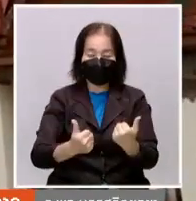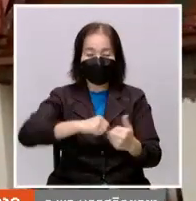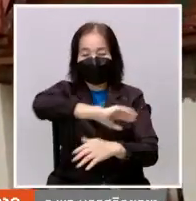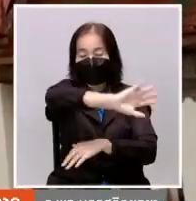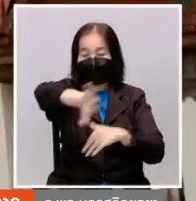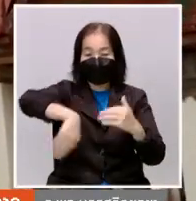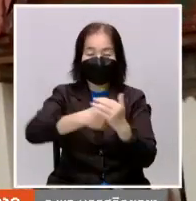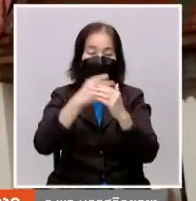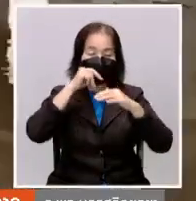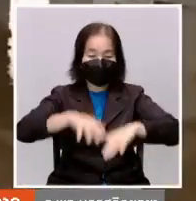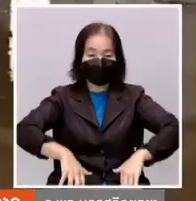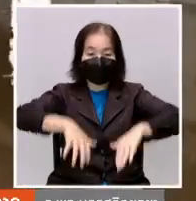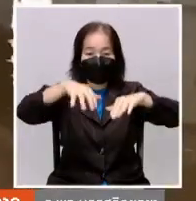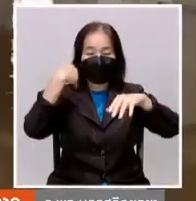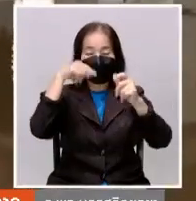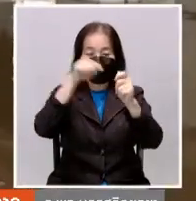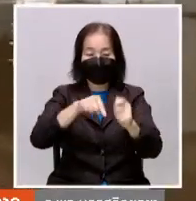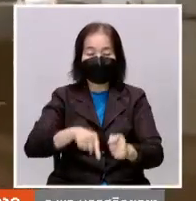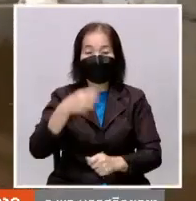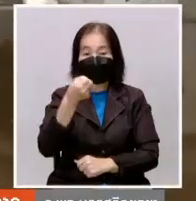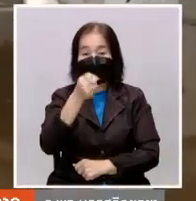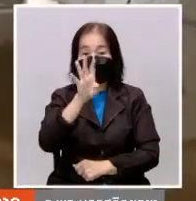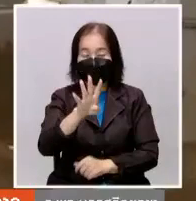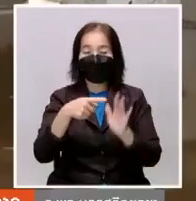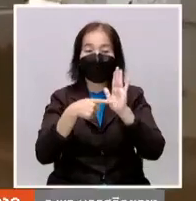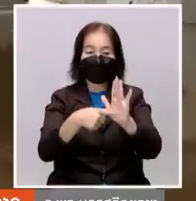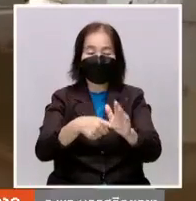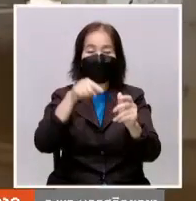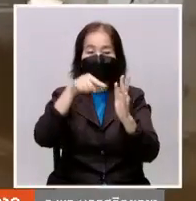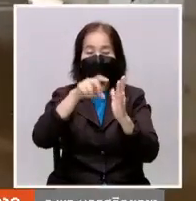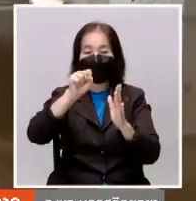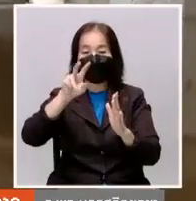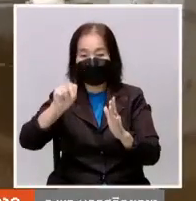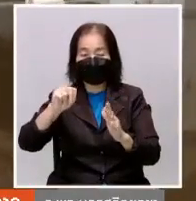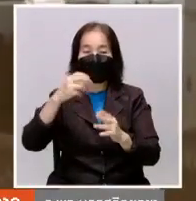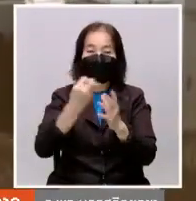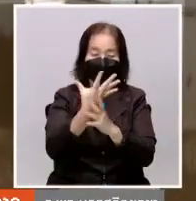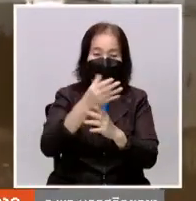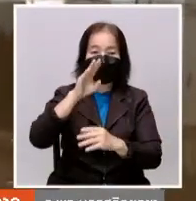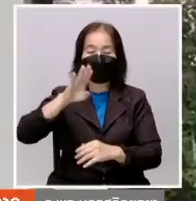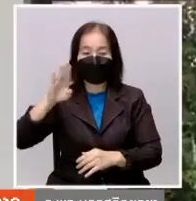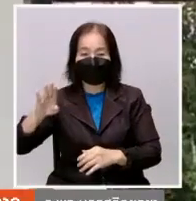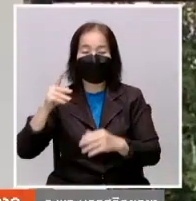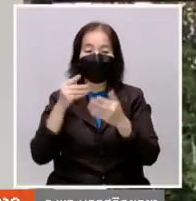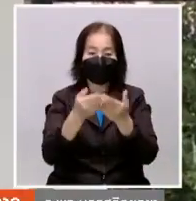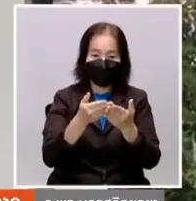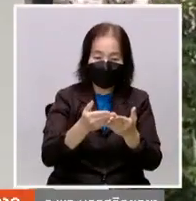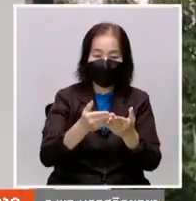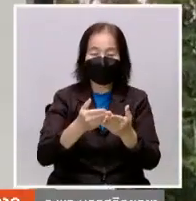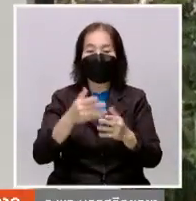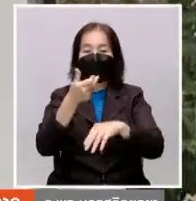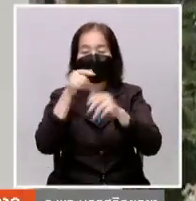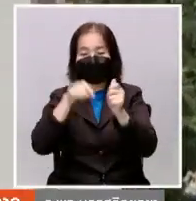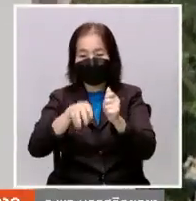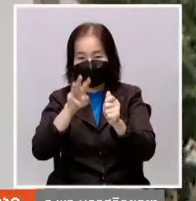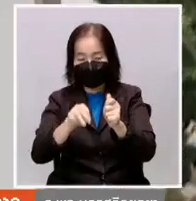อนนี้น้ำท่วมรวมแล้ว14อำเภอค่ะอย่างเช่นที่อำเภอเสนาผักไห่บางบานท่าเรือและอำเภอพระน